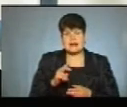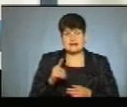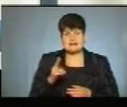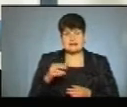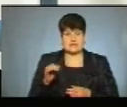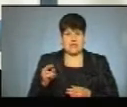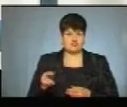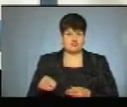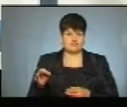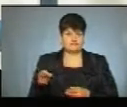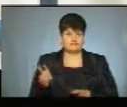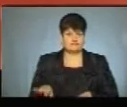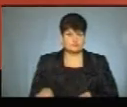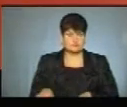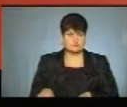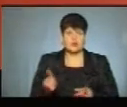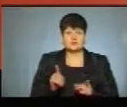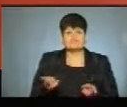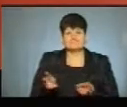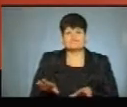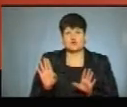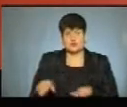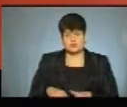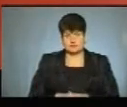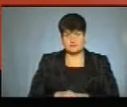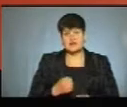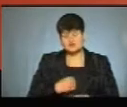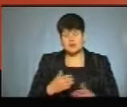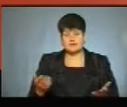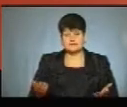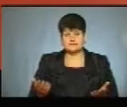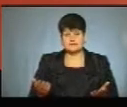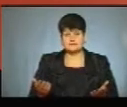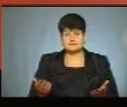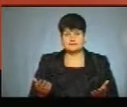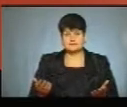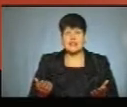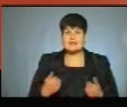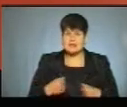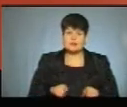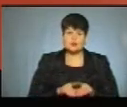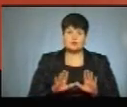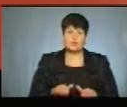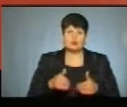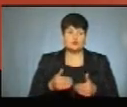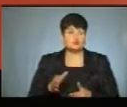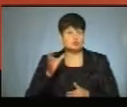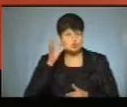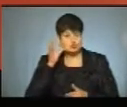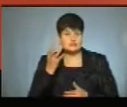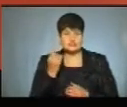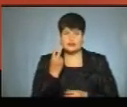От, що залишилося, то тримайте. Тому. Я також пропоную зараз послухати ще